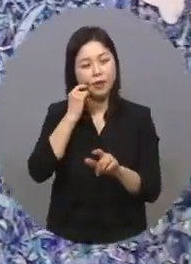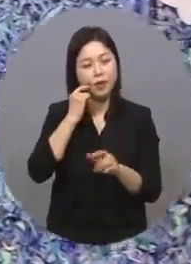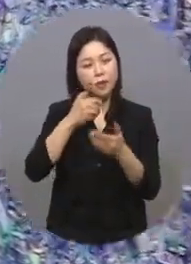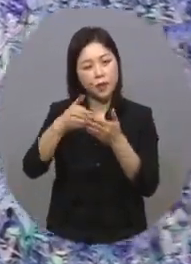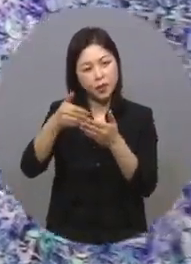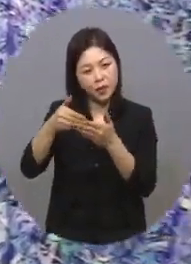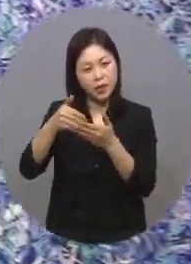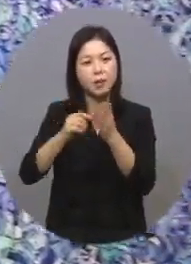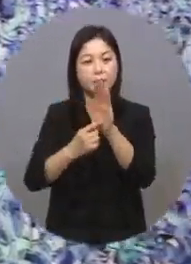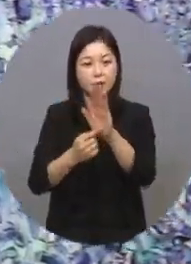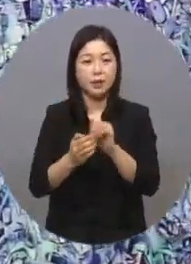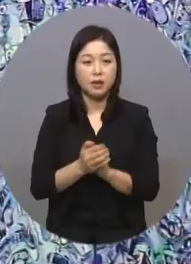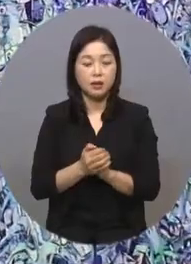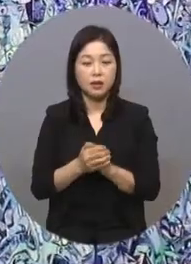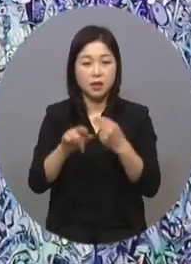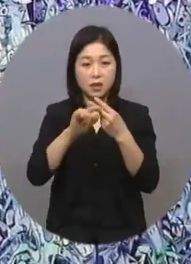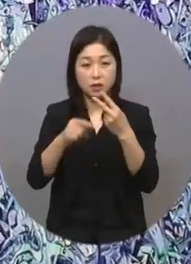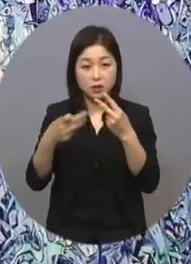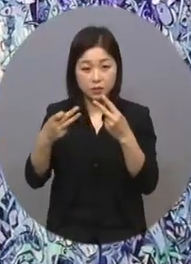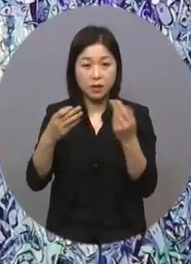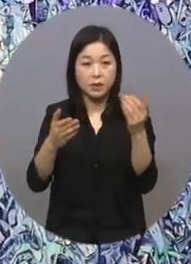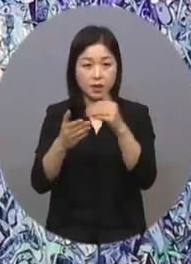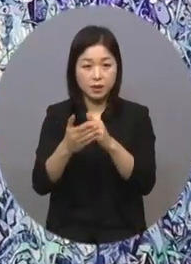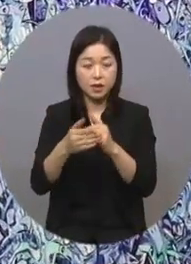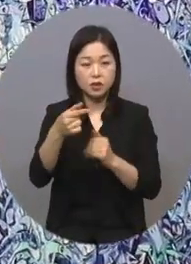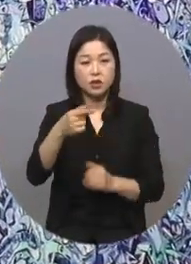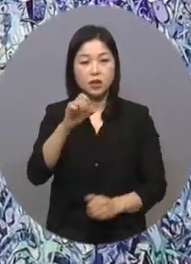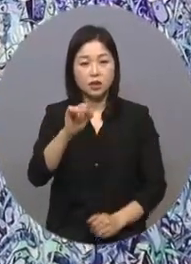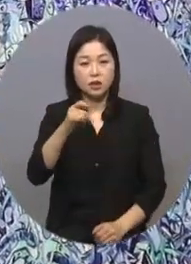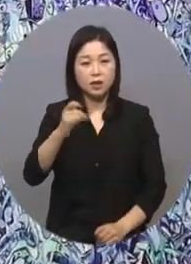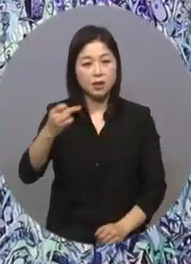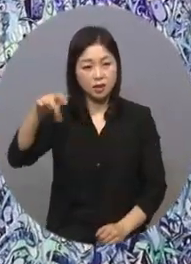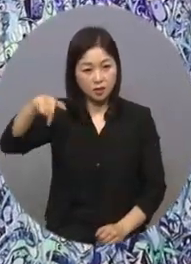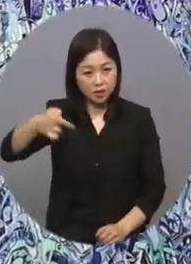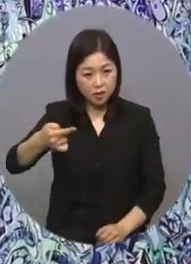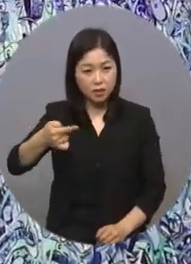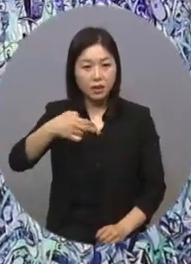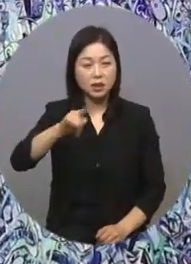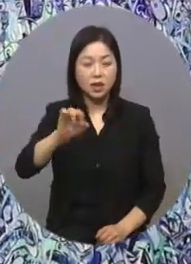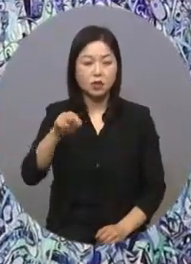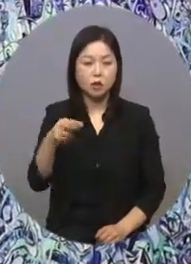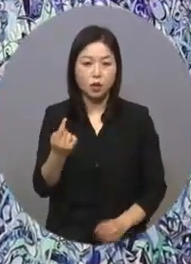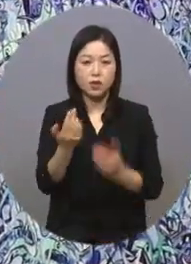작품들은 다음 달 2월 13일까지 GS칼텍스 장도